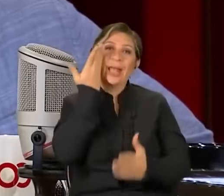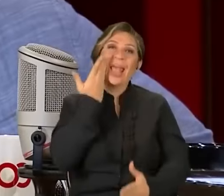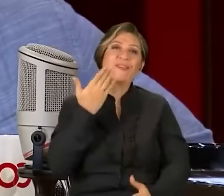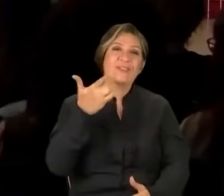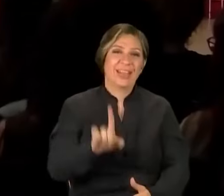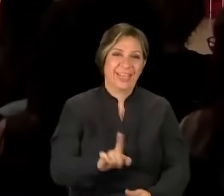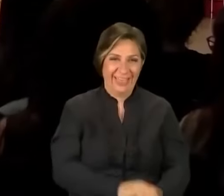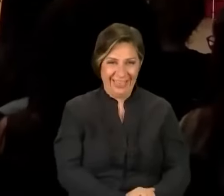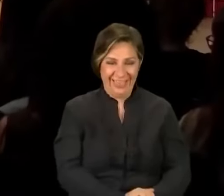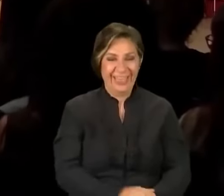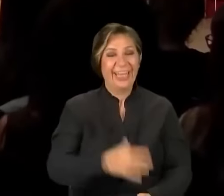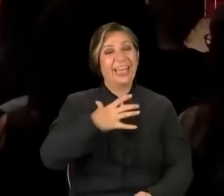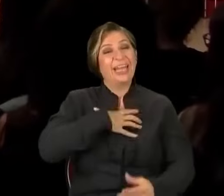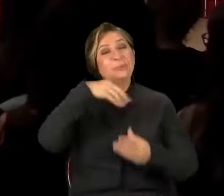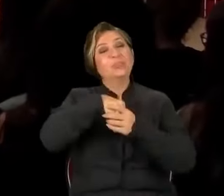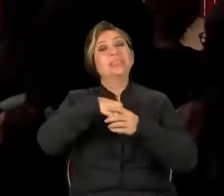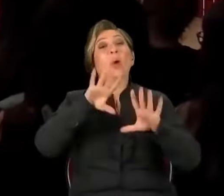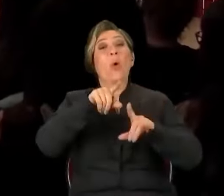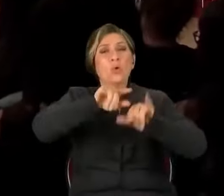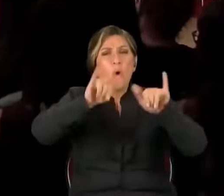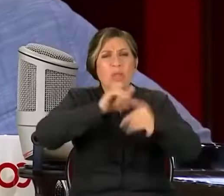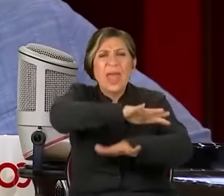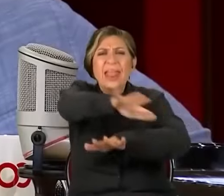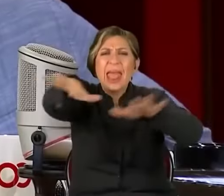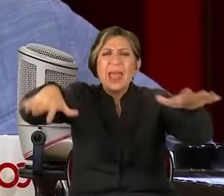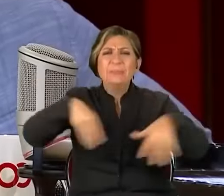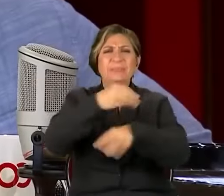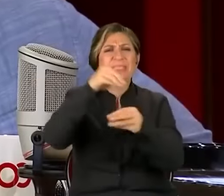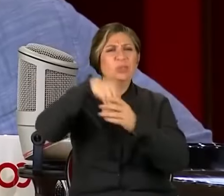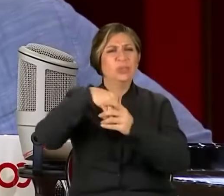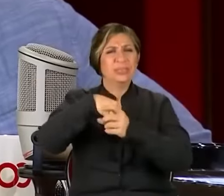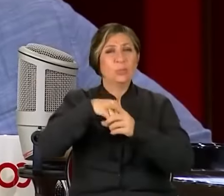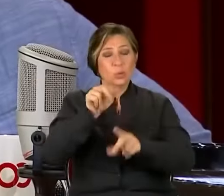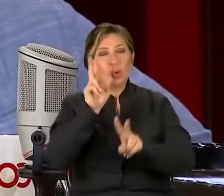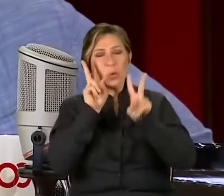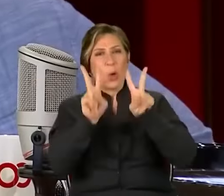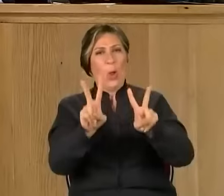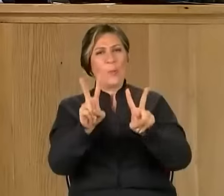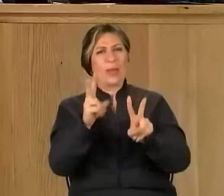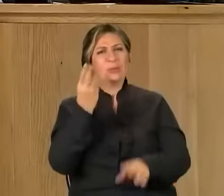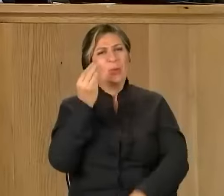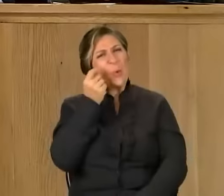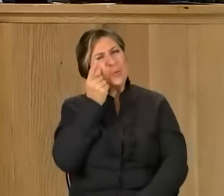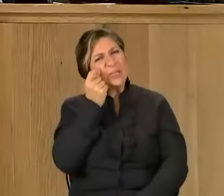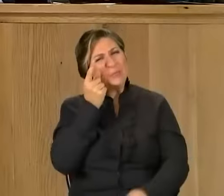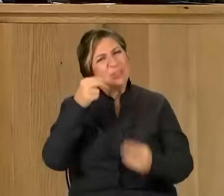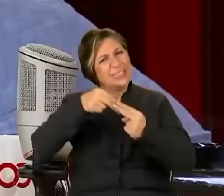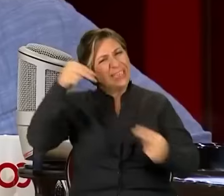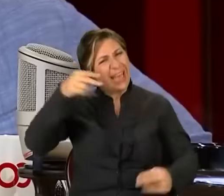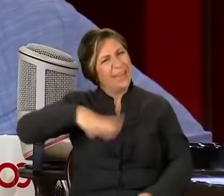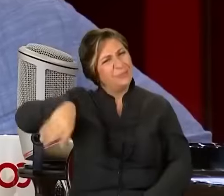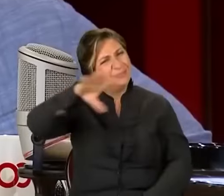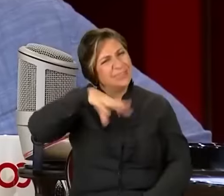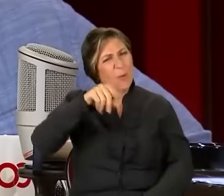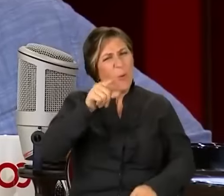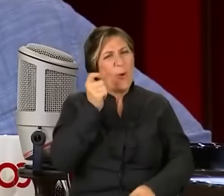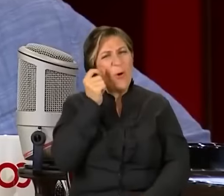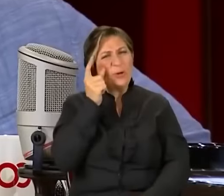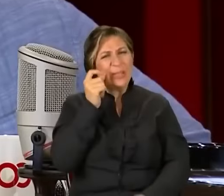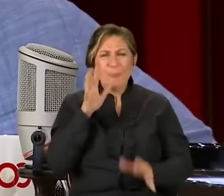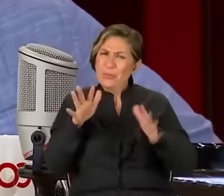açıkçası. Yani bu kendim için değil, orada oynayan bütün oyuncular için bunu görmek. O kadar özlemişler ki hikayeyi. O